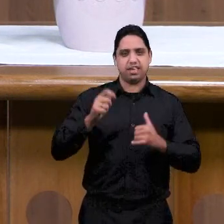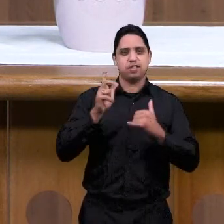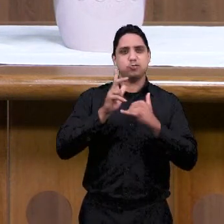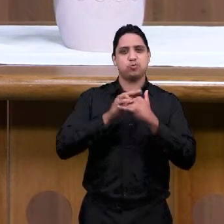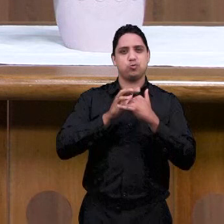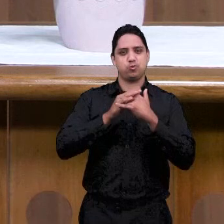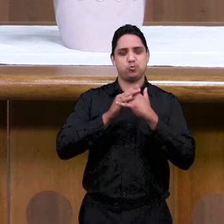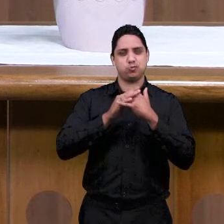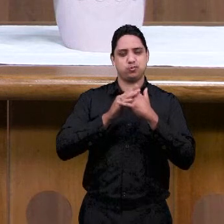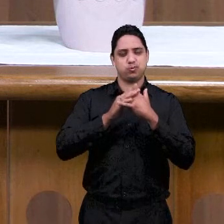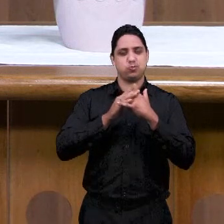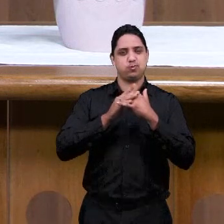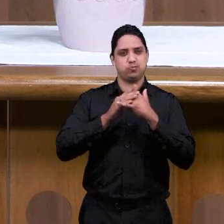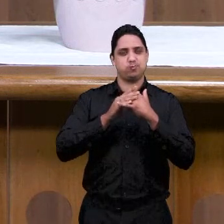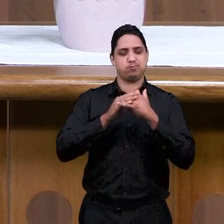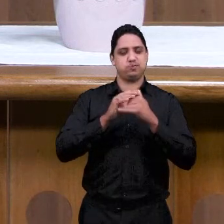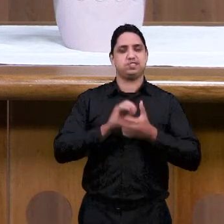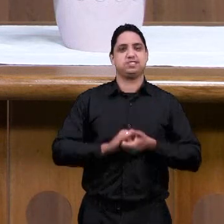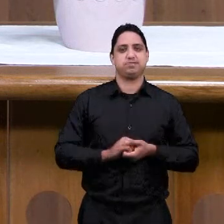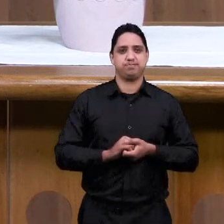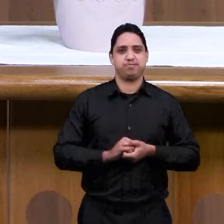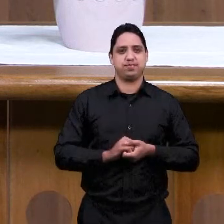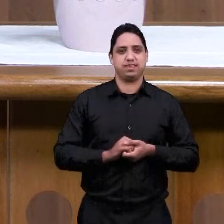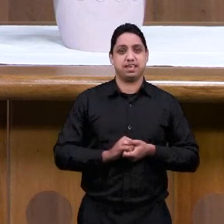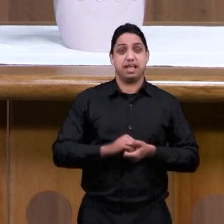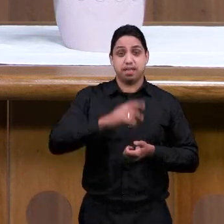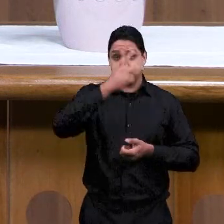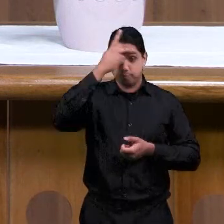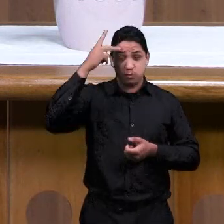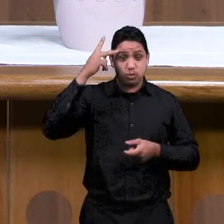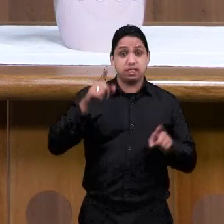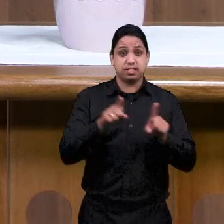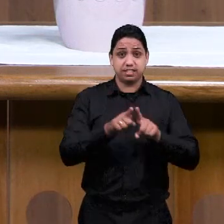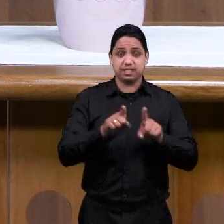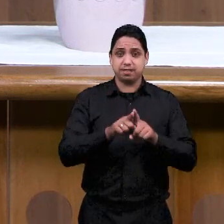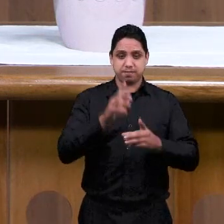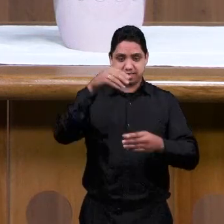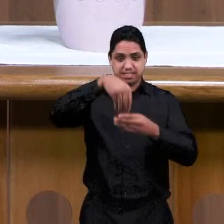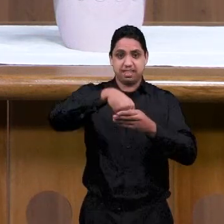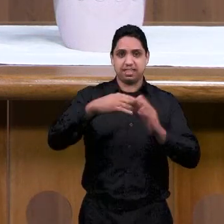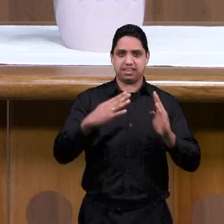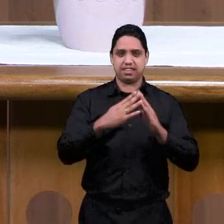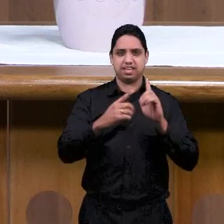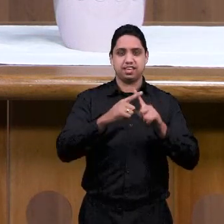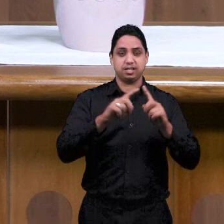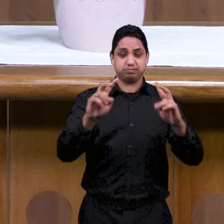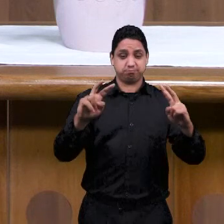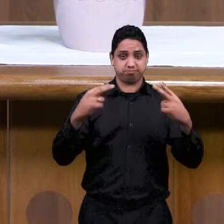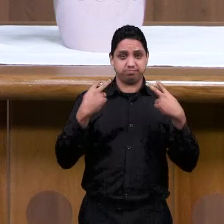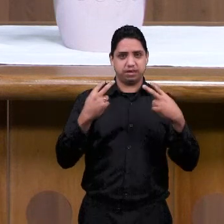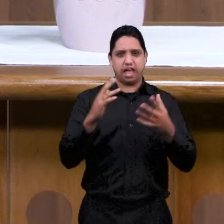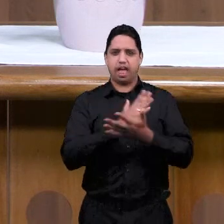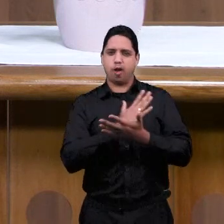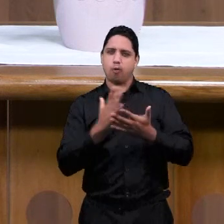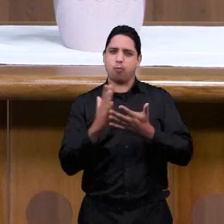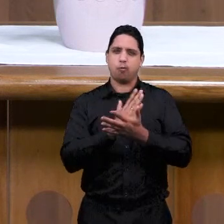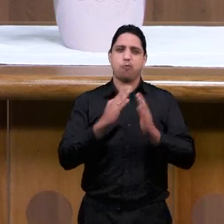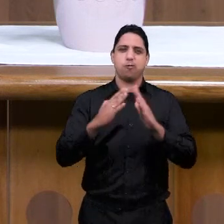canal YouTube. Beaucoup de frères et sœurs nous accompagnent aussi dans les